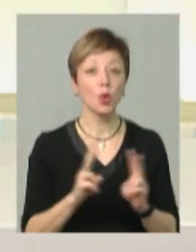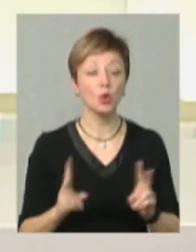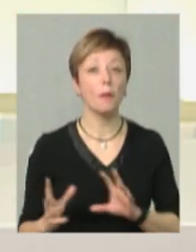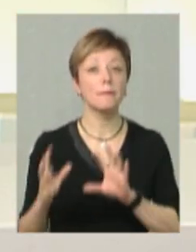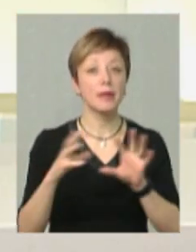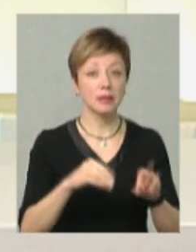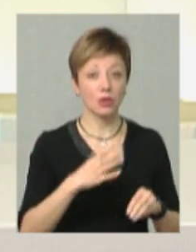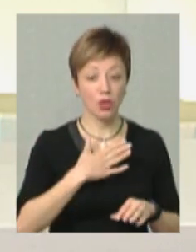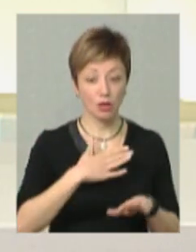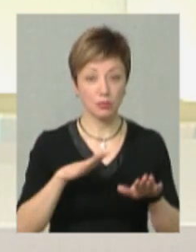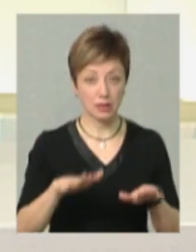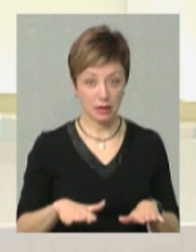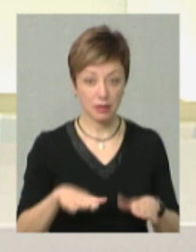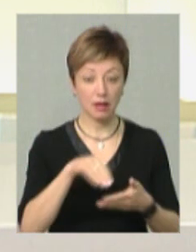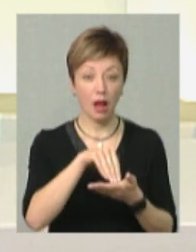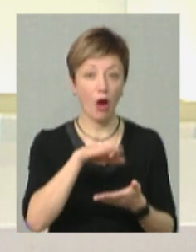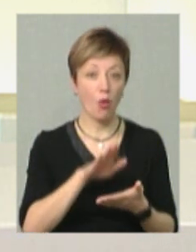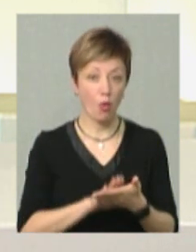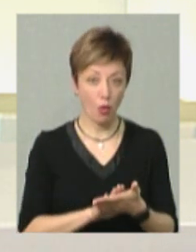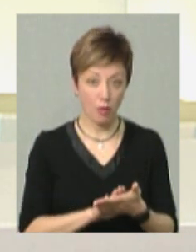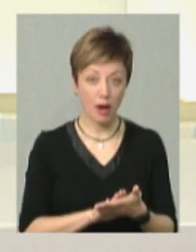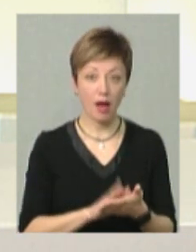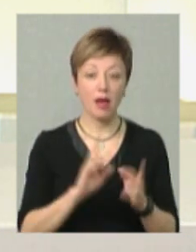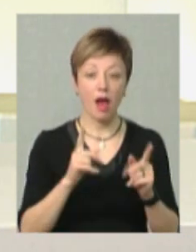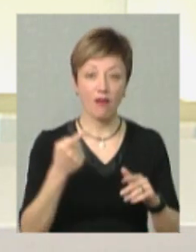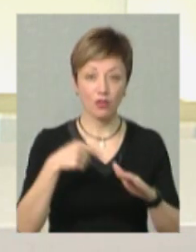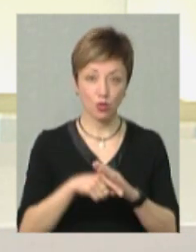переселяються в нашу місцевість, вони ж стають на облік як